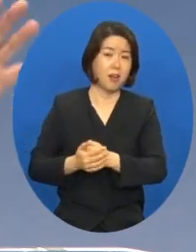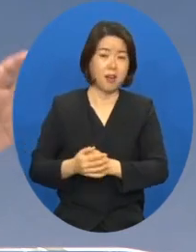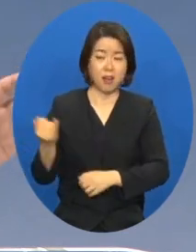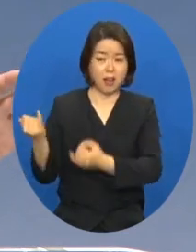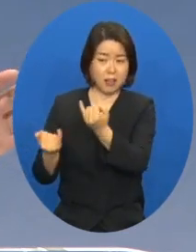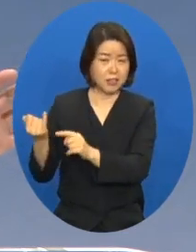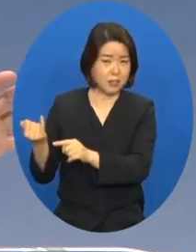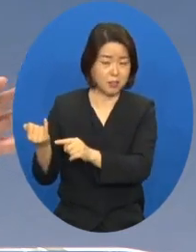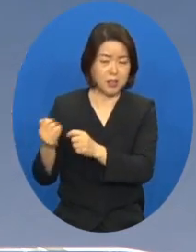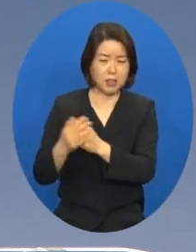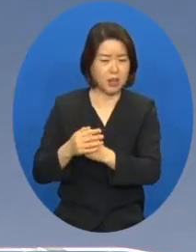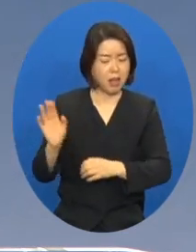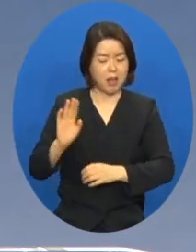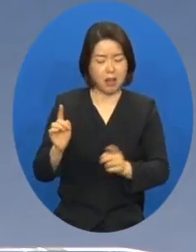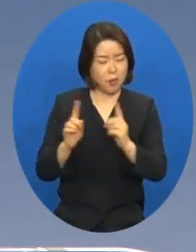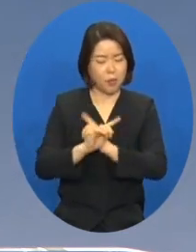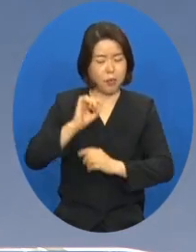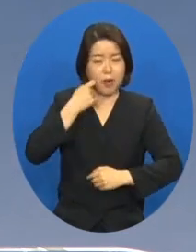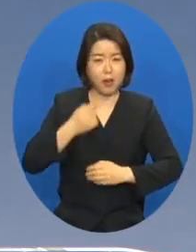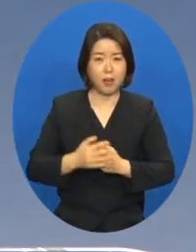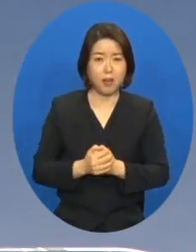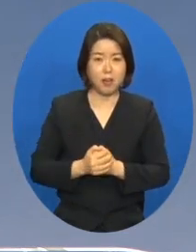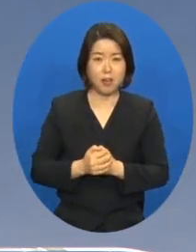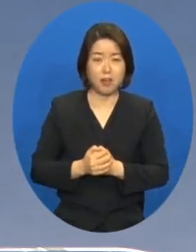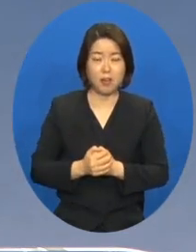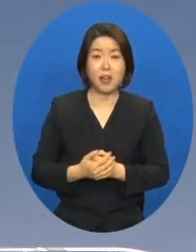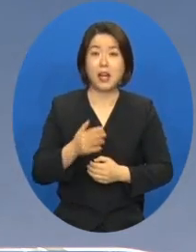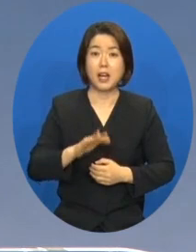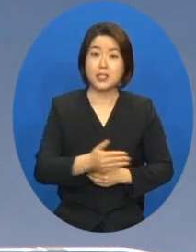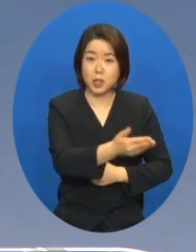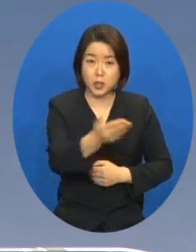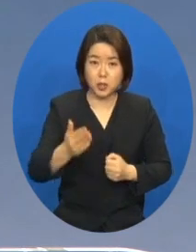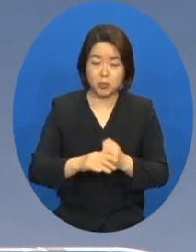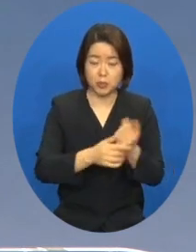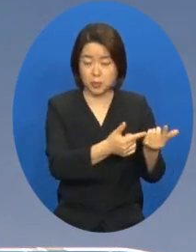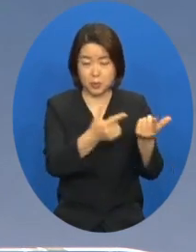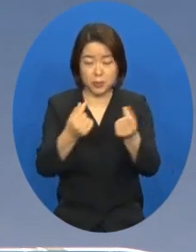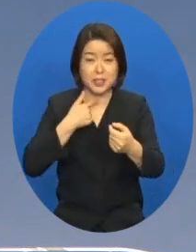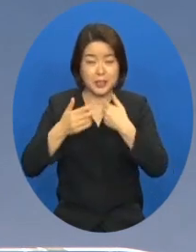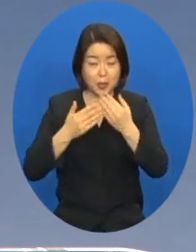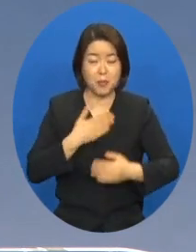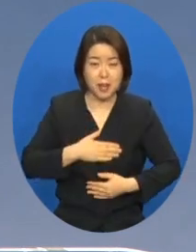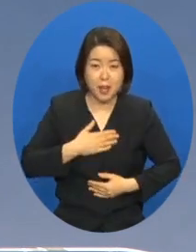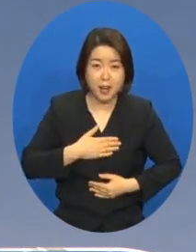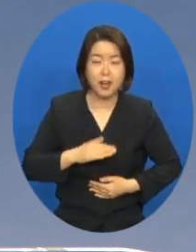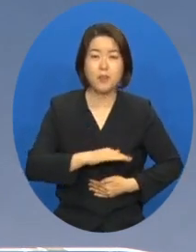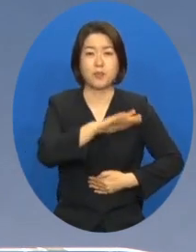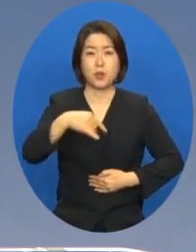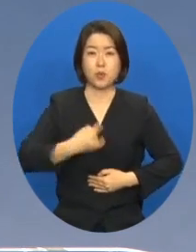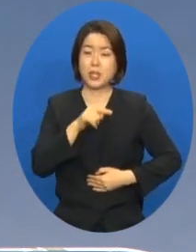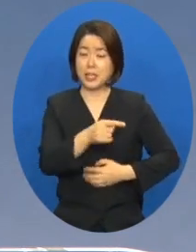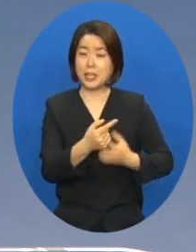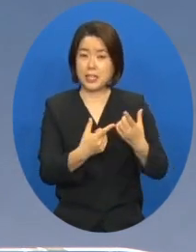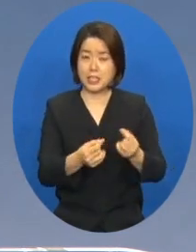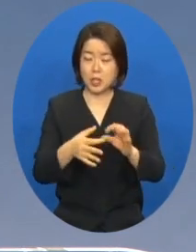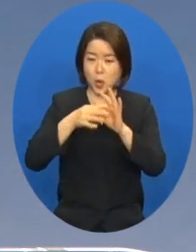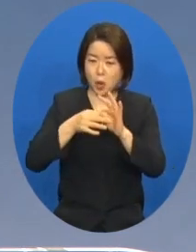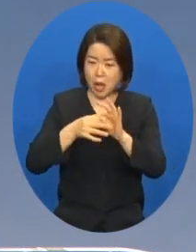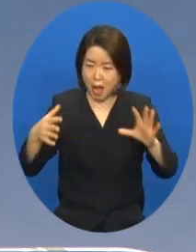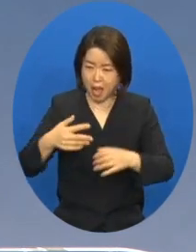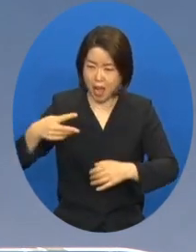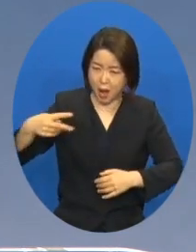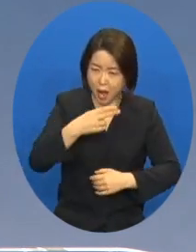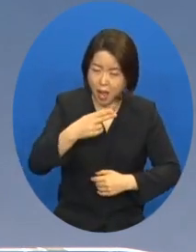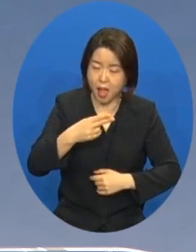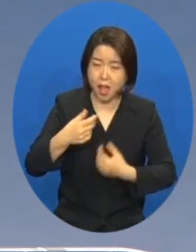도무지 구제불능이 있구나. 그러나 여러분도 다 경험으로 아시겠지만 우리에게 이처럼 관계가 깨어진